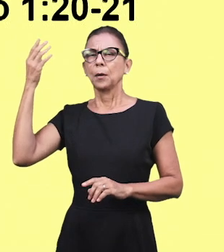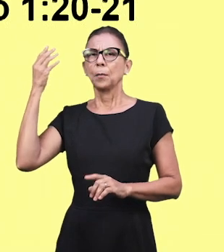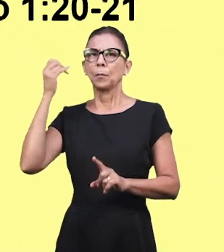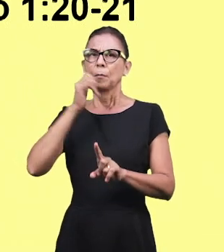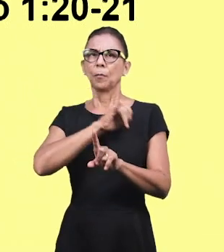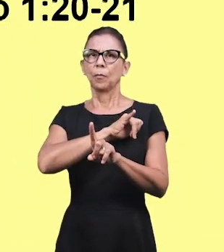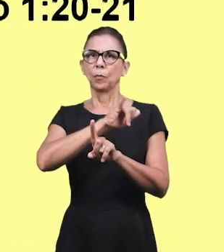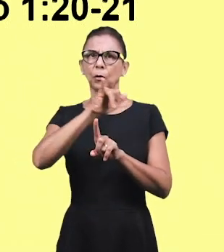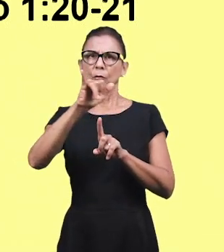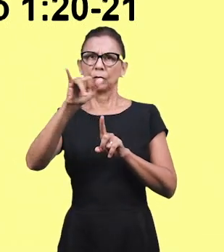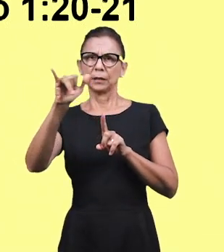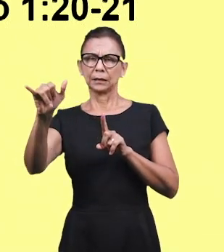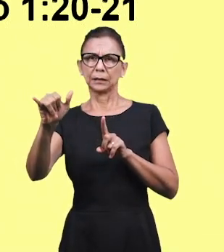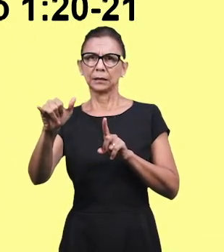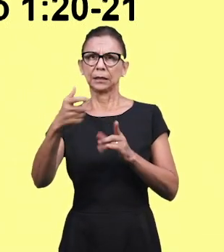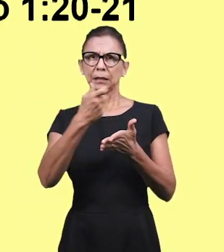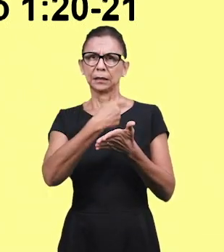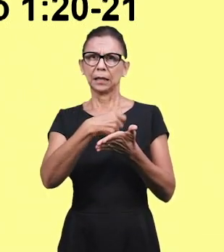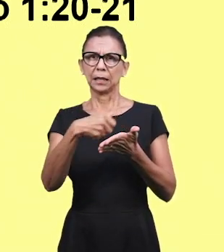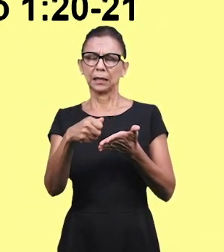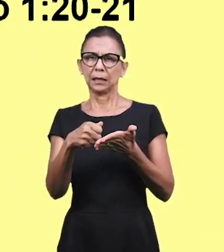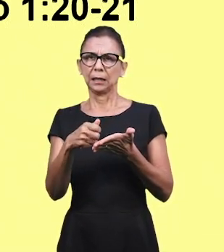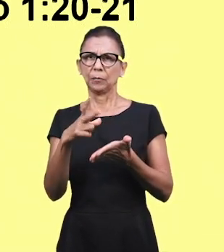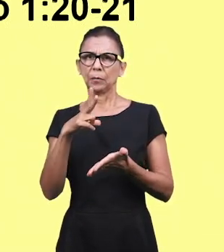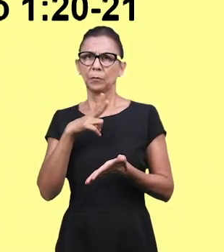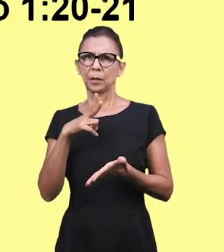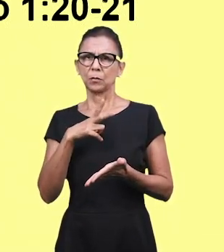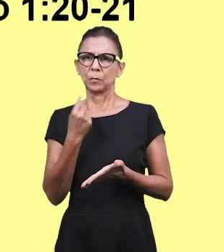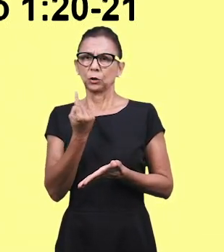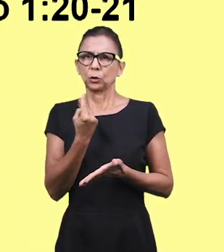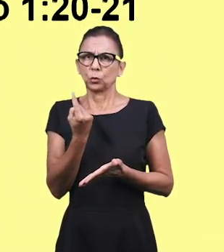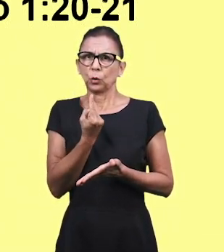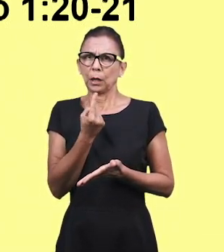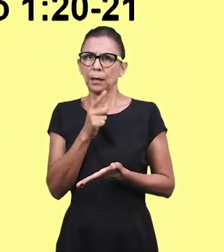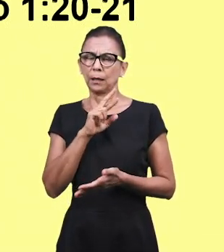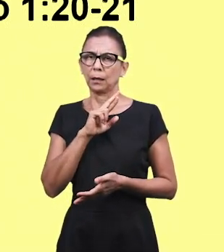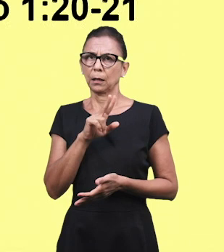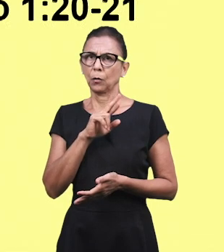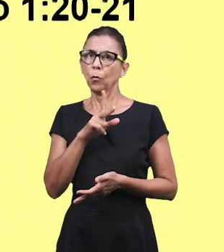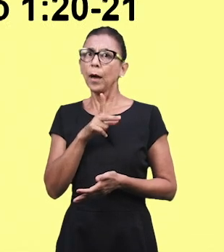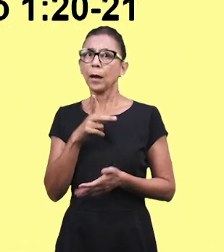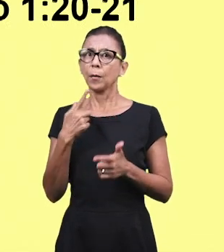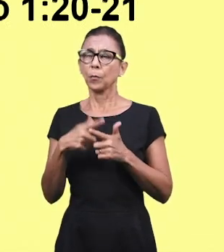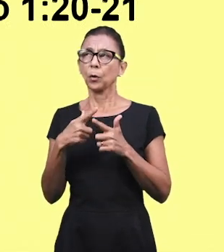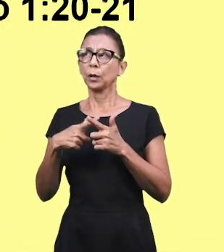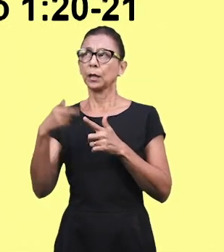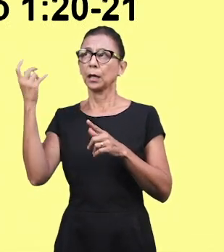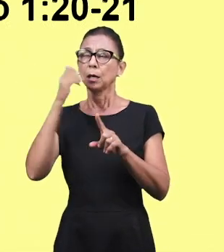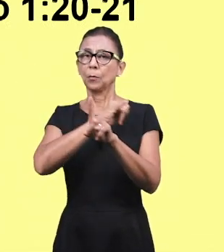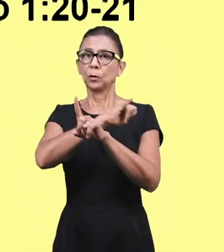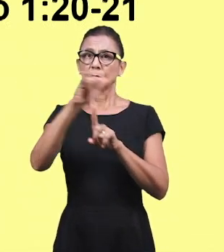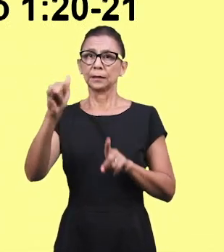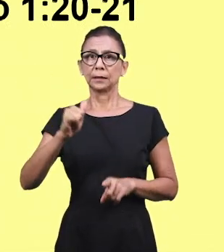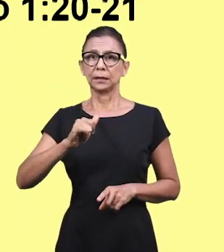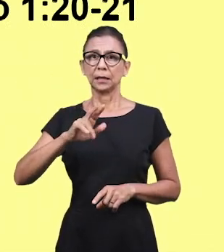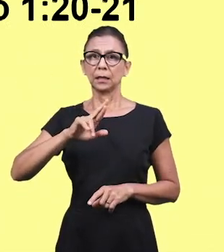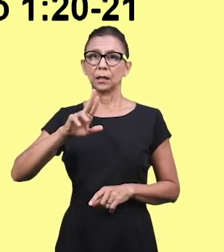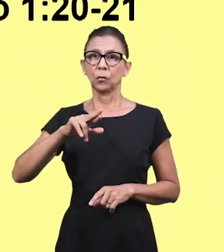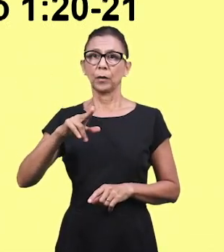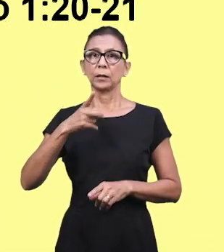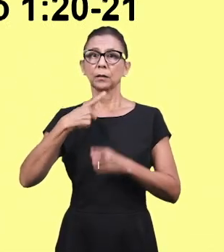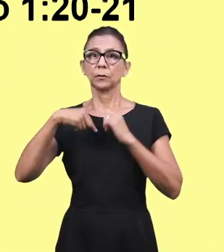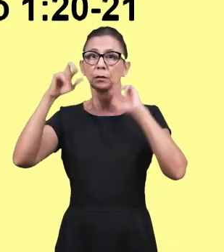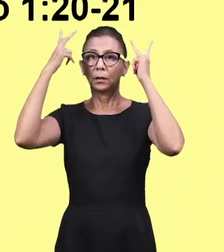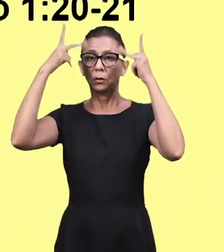qu'aucune prophétie de l'Écriture est d'interprétation particulière, parce que la prophétie n'a jamais été produite par des